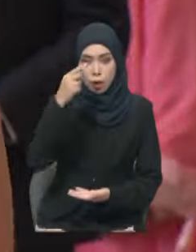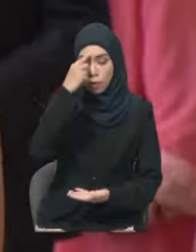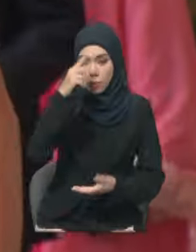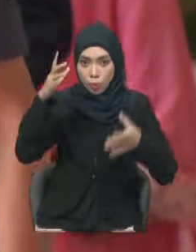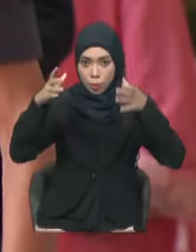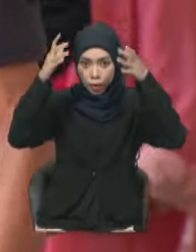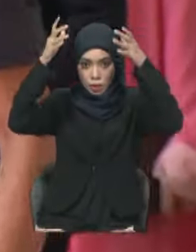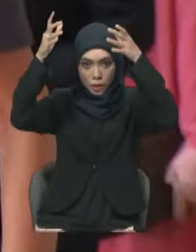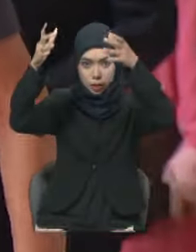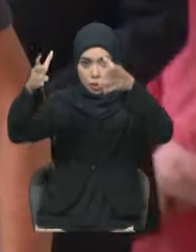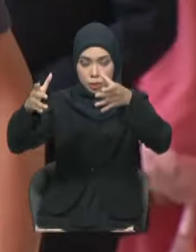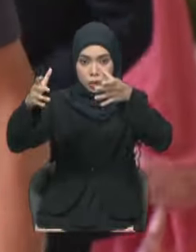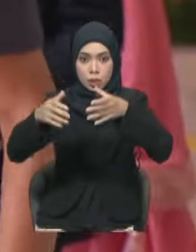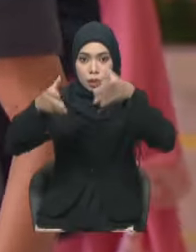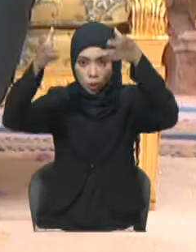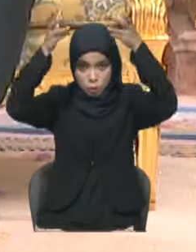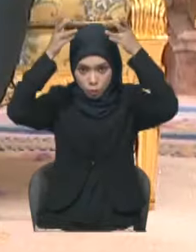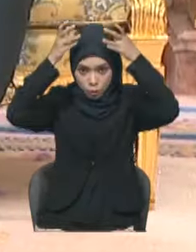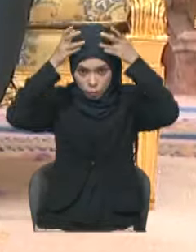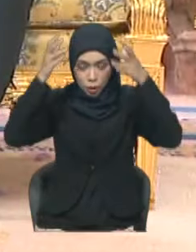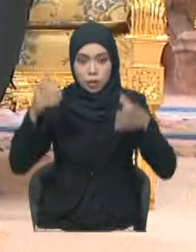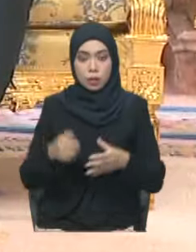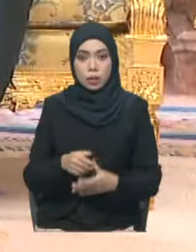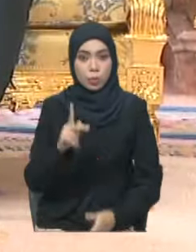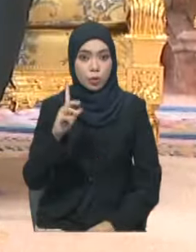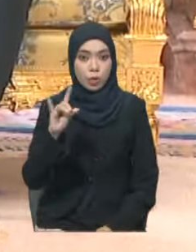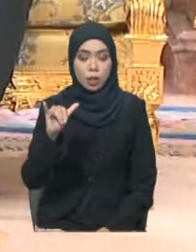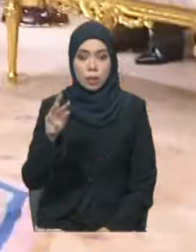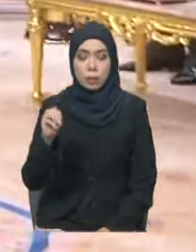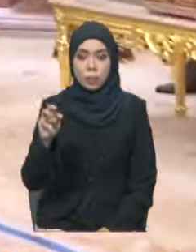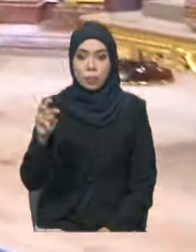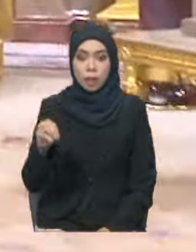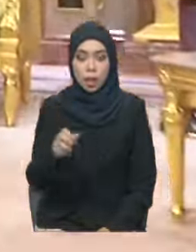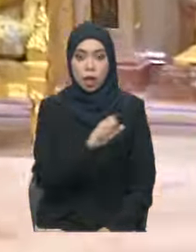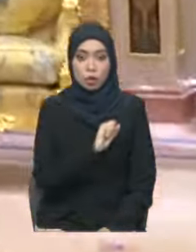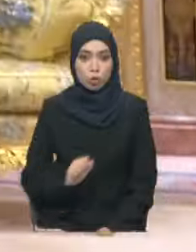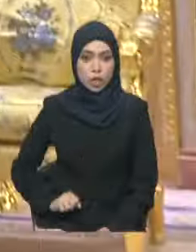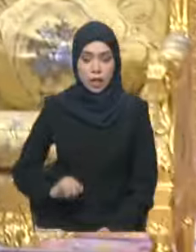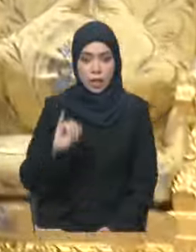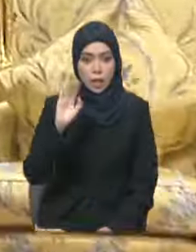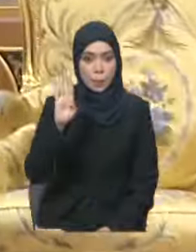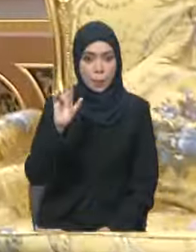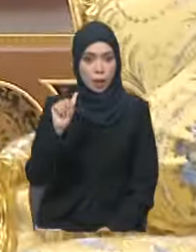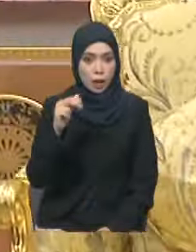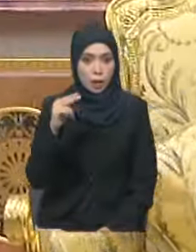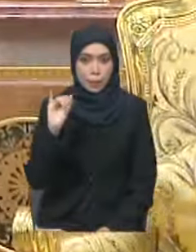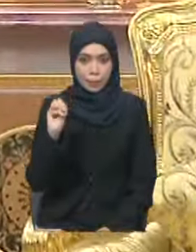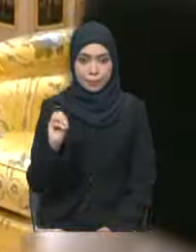pertabalan Kebawah duli Yang Maha Mulia Seri Paduka Baginda Yang di-Pertuan Agong Sultan Ibrahim.